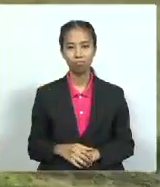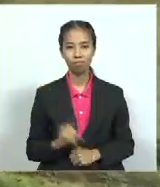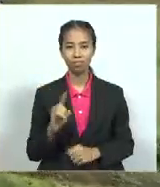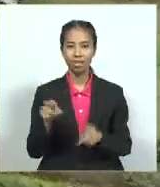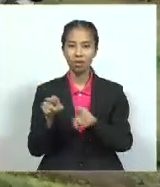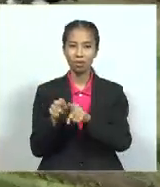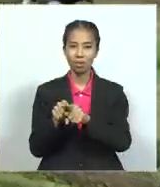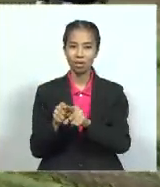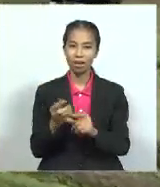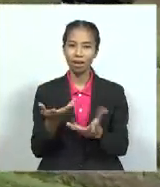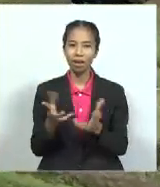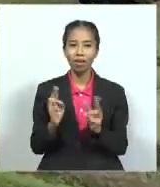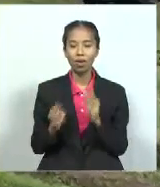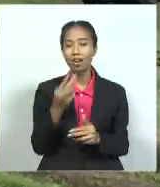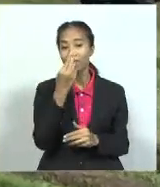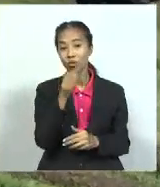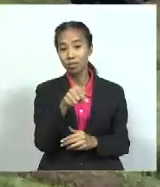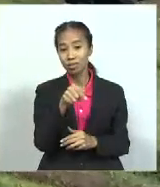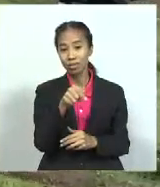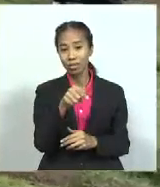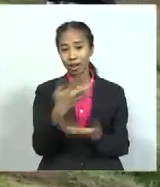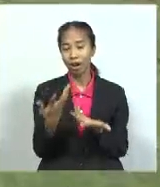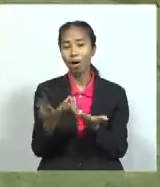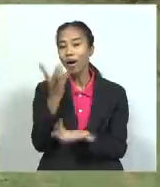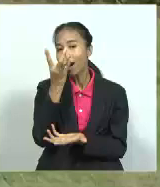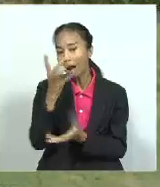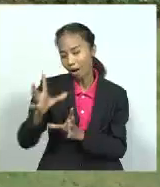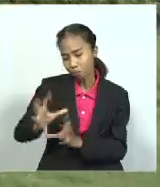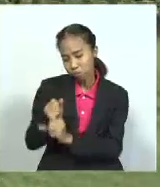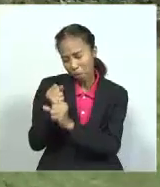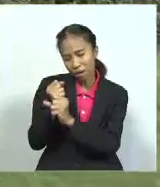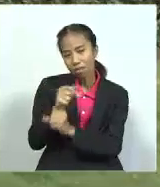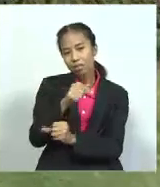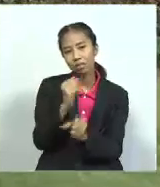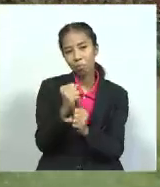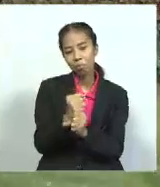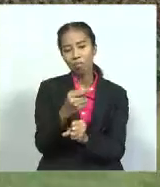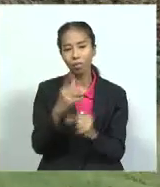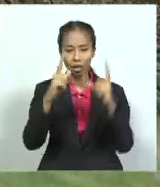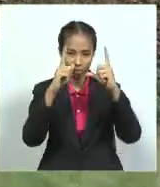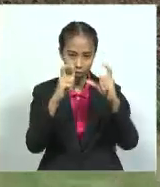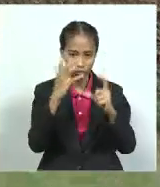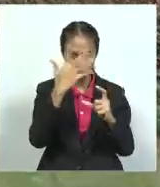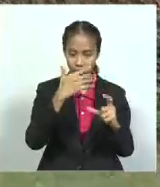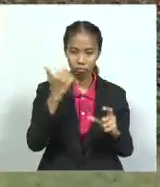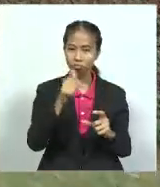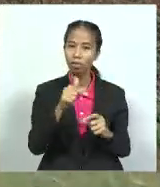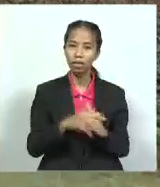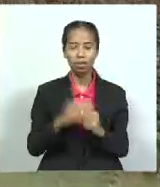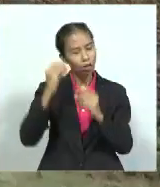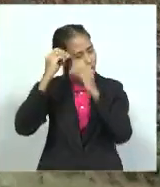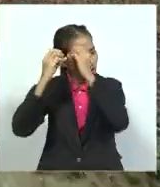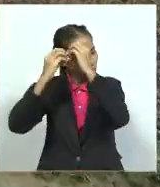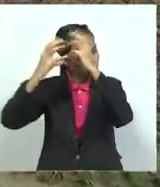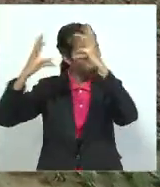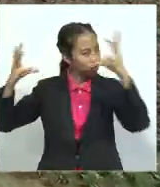าฟางเนาะเหมือนหุ่นฟางอ่ะหุ่นนี่ไงหุ่นฟางไดโนเสาร์นะคะ ได้ไปถ่ายรูปสัมผัสความสวยงามแล้วก็ไปดูเรื่องของจินตนา